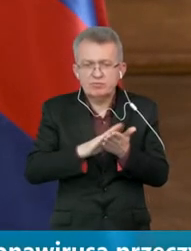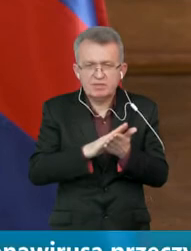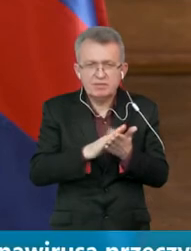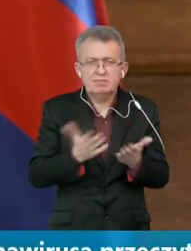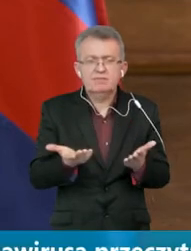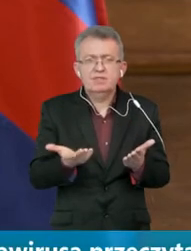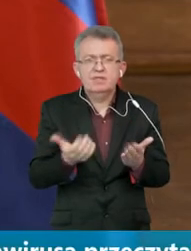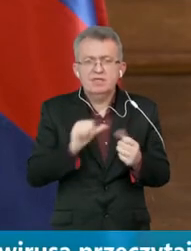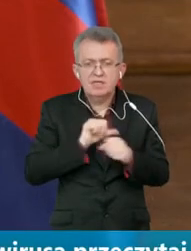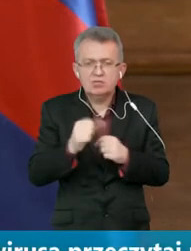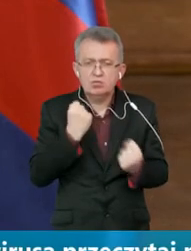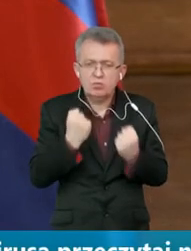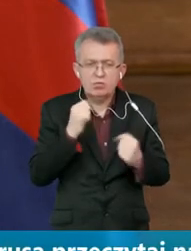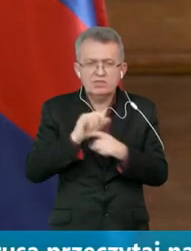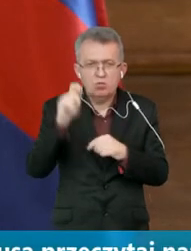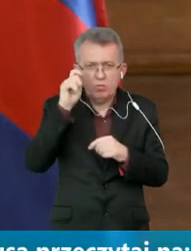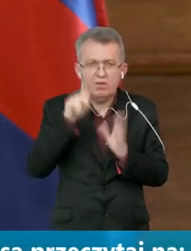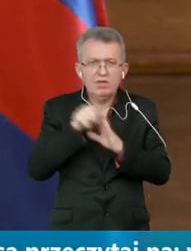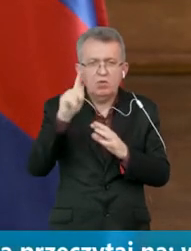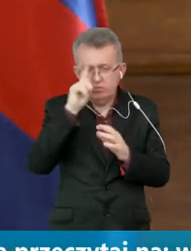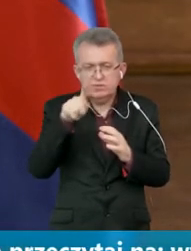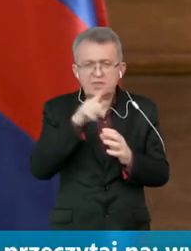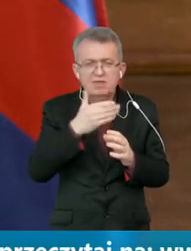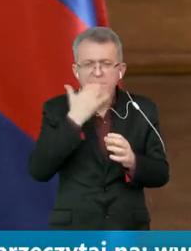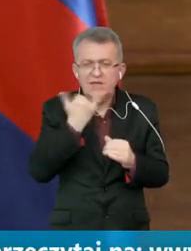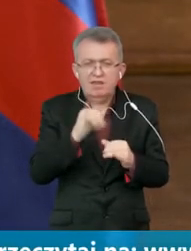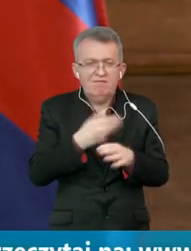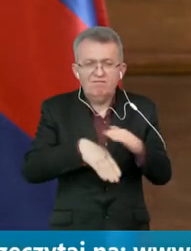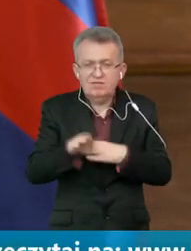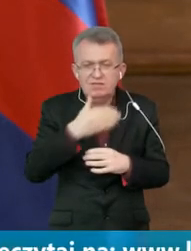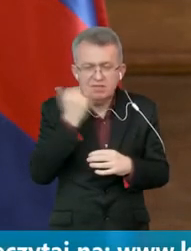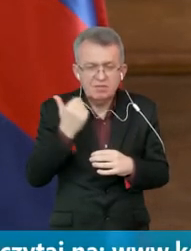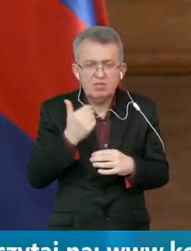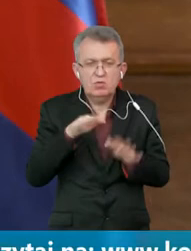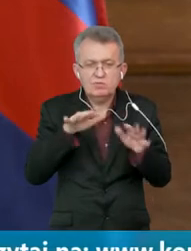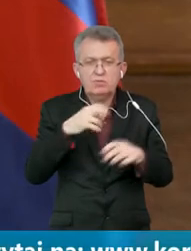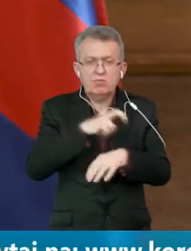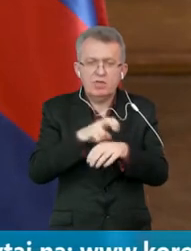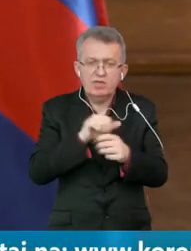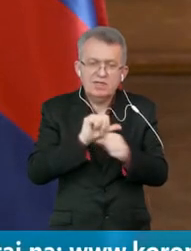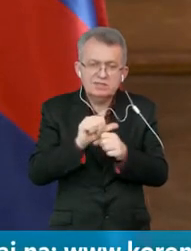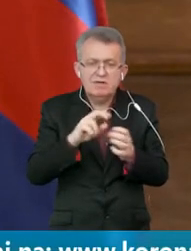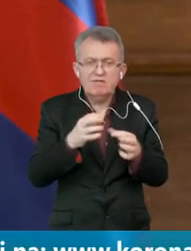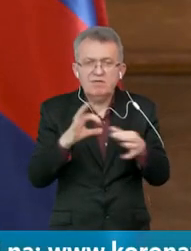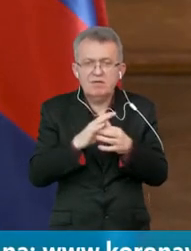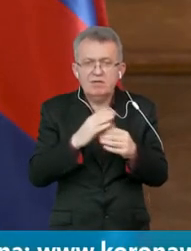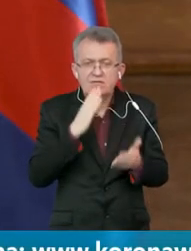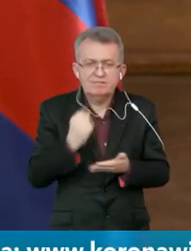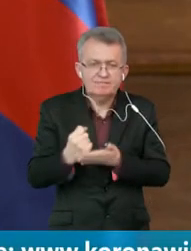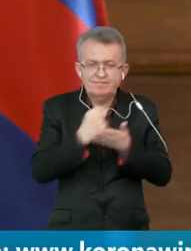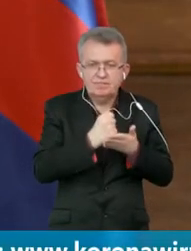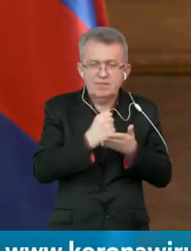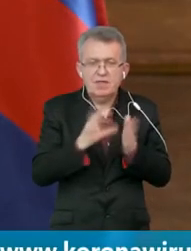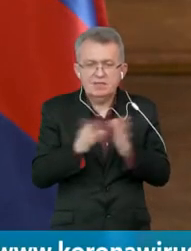że stanowią utrudnienie, ale niestety nie mieliśmy innego wyjścia. Większość tych projektów jest realizowana w ramach wsparcia